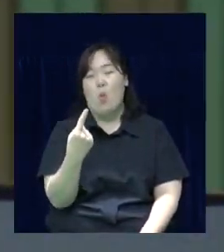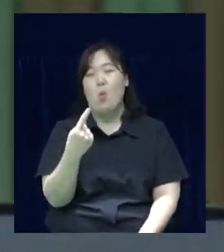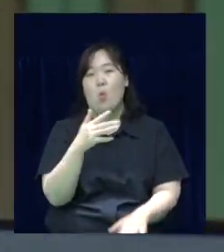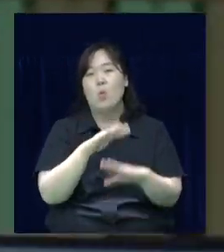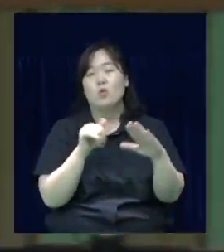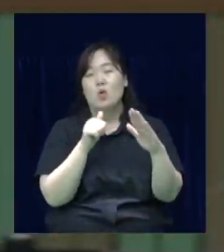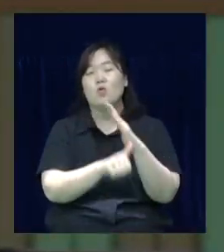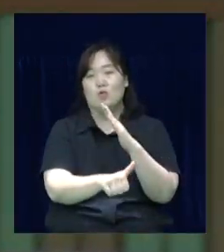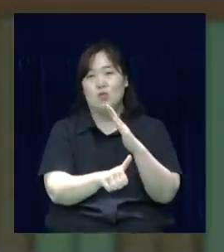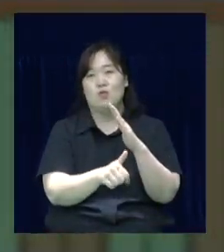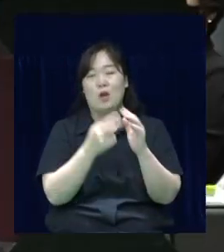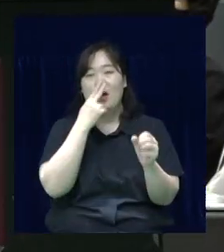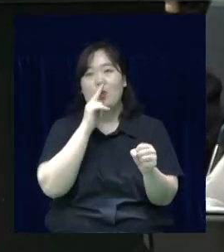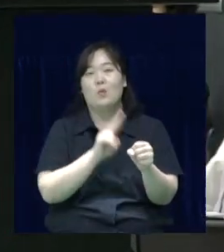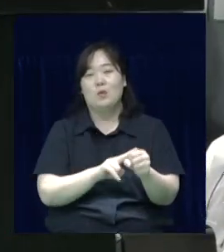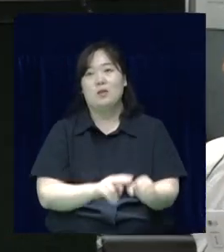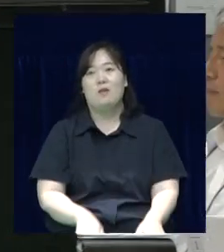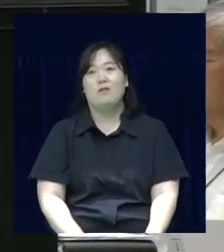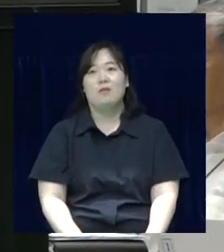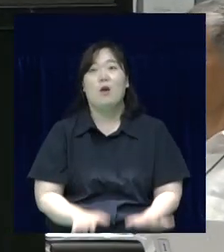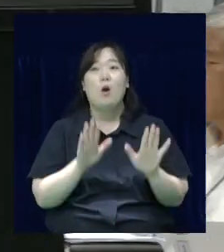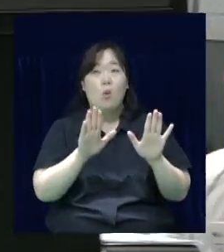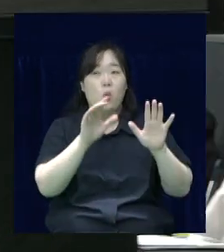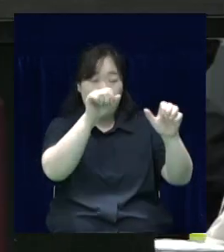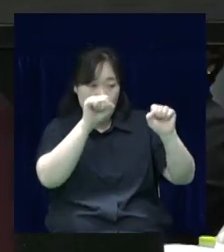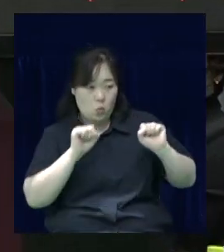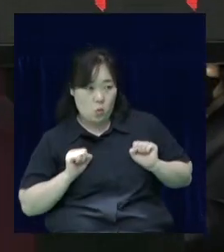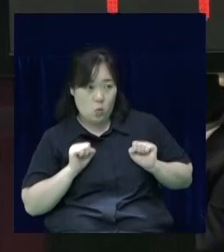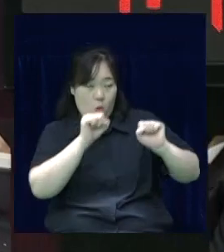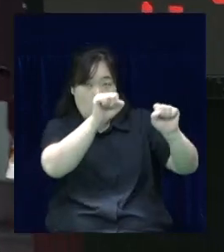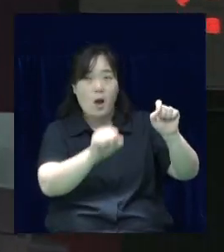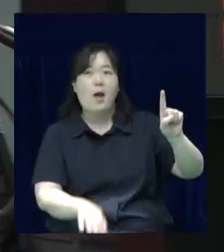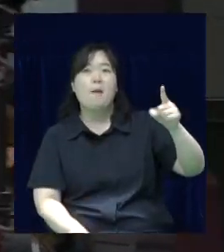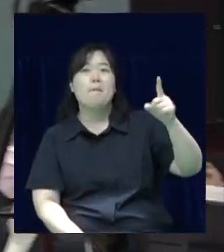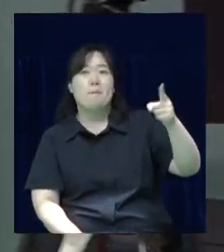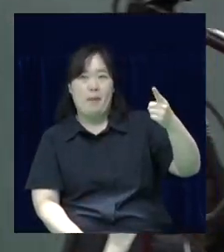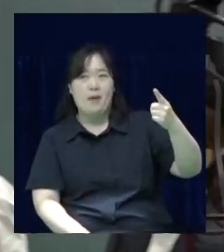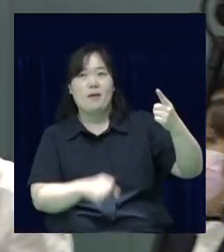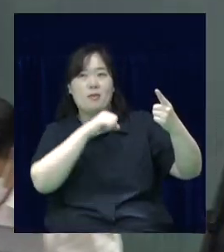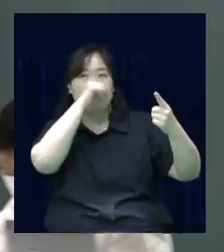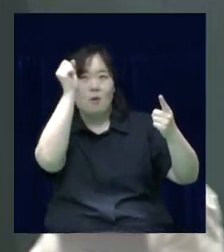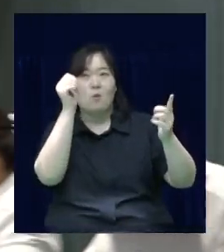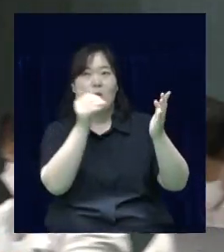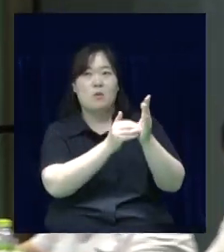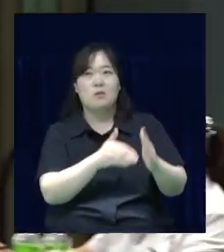황찬우 선수는 오늘 파워리프팅에서 100kg을 성공을 시켰었고요.